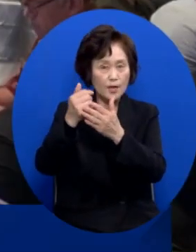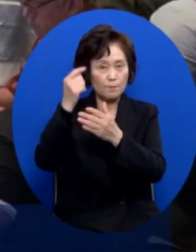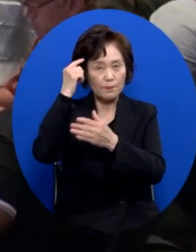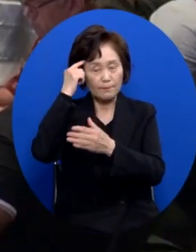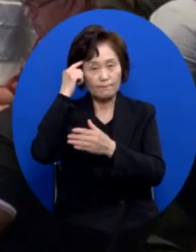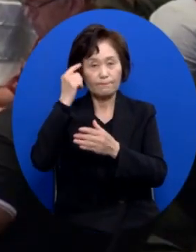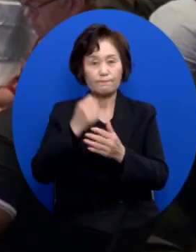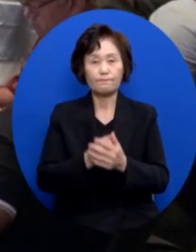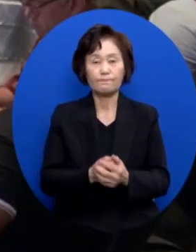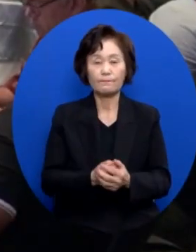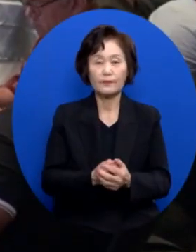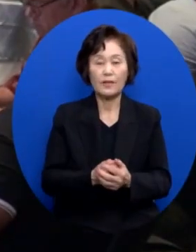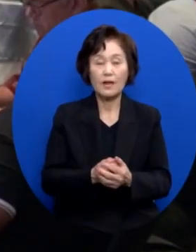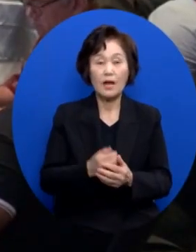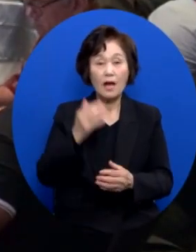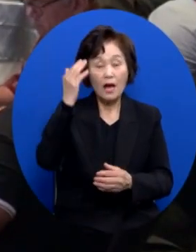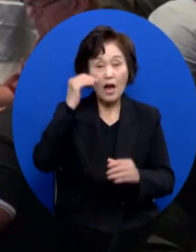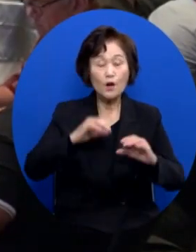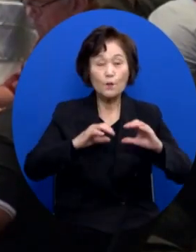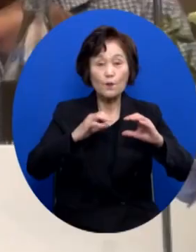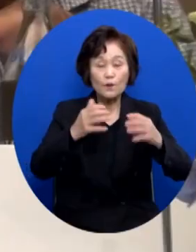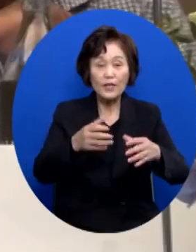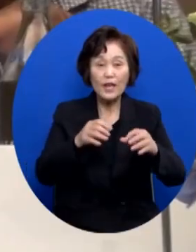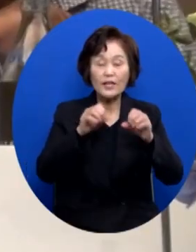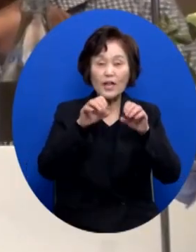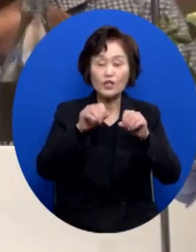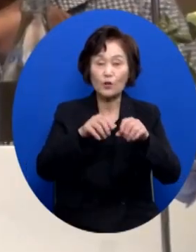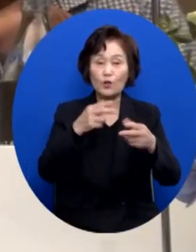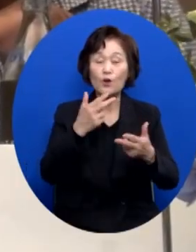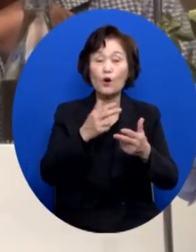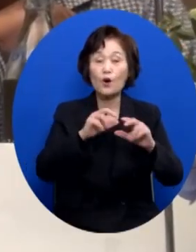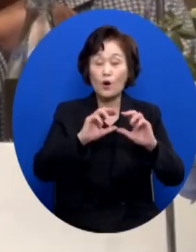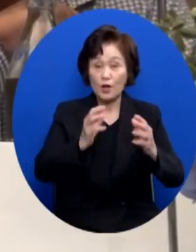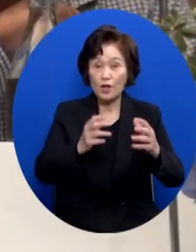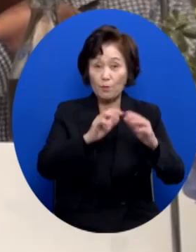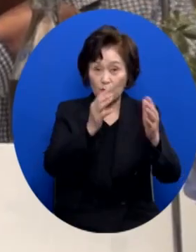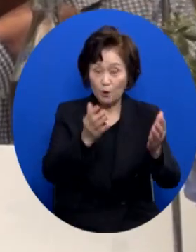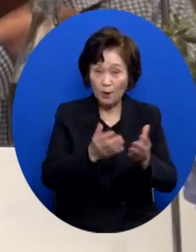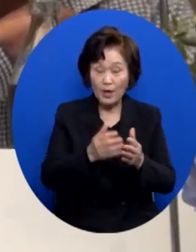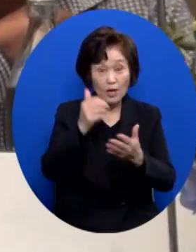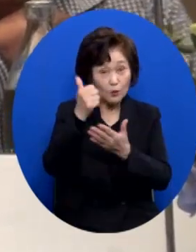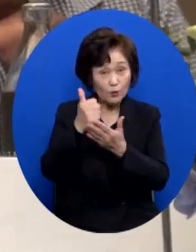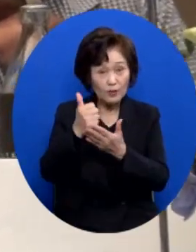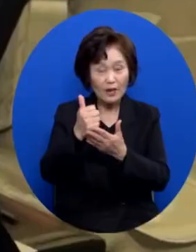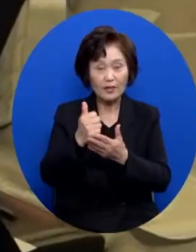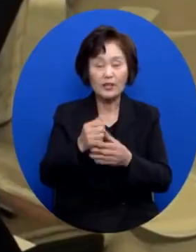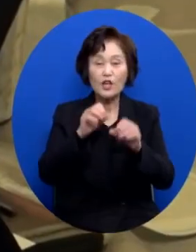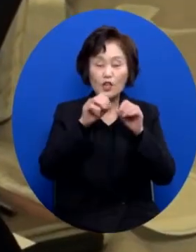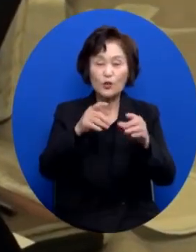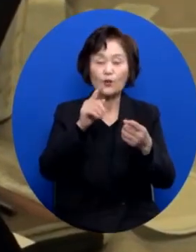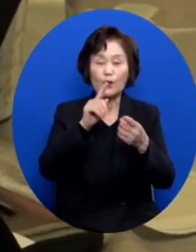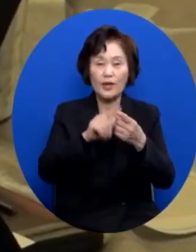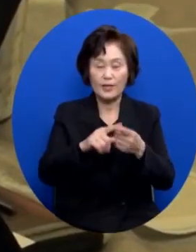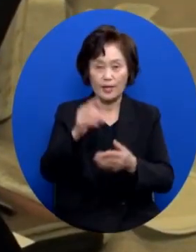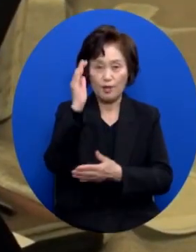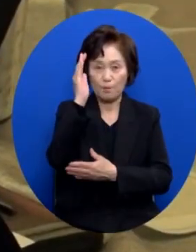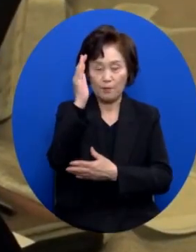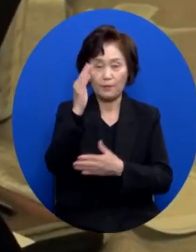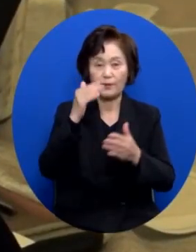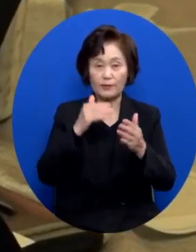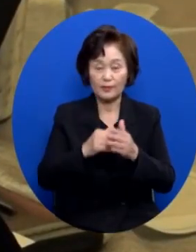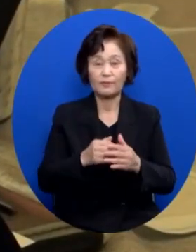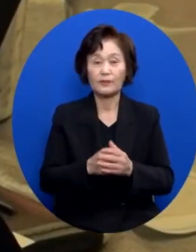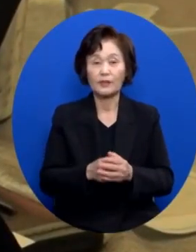설 한국세계 선교협회 kwma 강대 사무총장은 세계선교의 지점을 밝혔습니다 비건